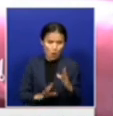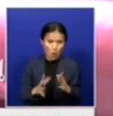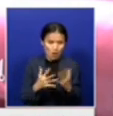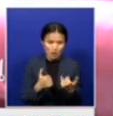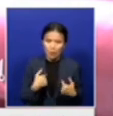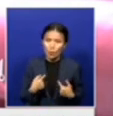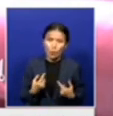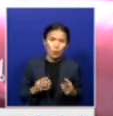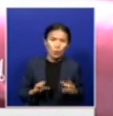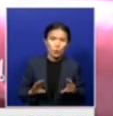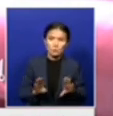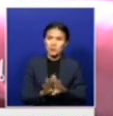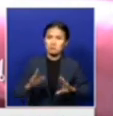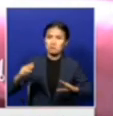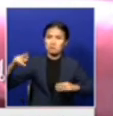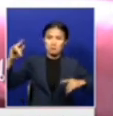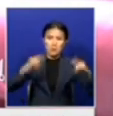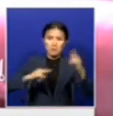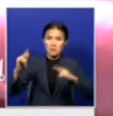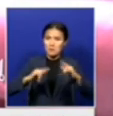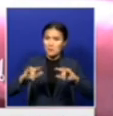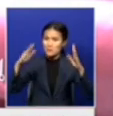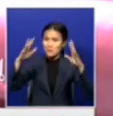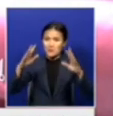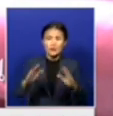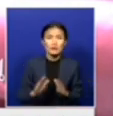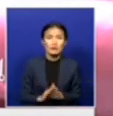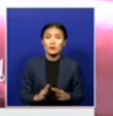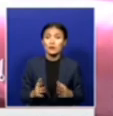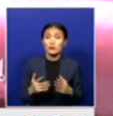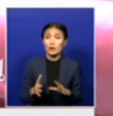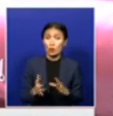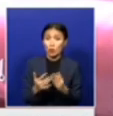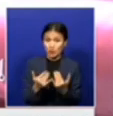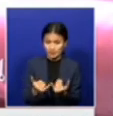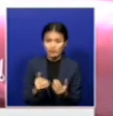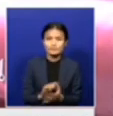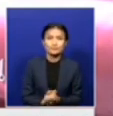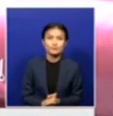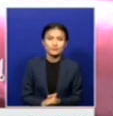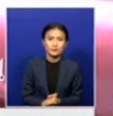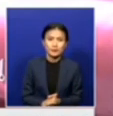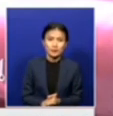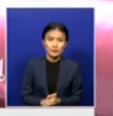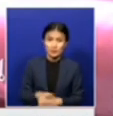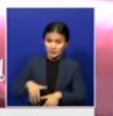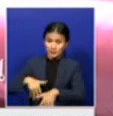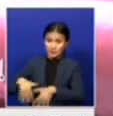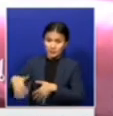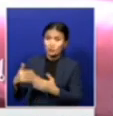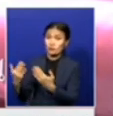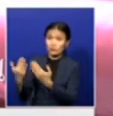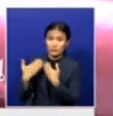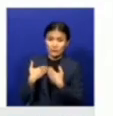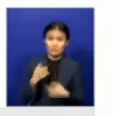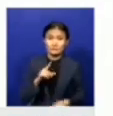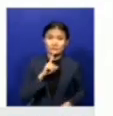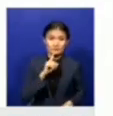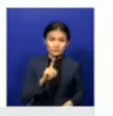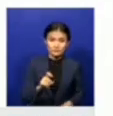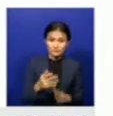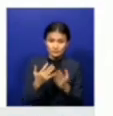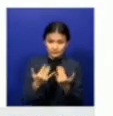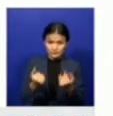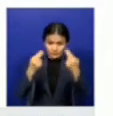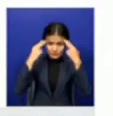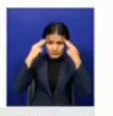แย่นะครับพี่น้องประชาชนเลยฝากกระผมมาถามท่านประธานครับผ่านไปยังท่านนายกรัฐมนตรีว่าท่านได้ดำเนินการกับพ